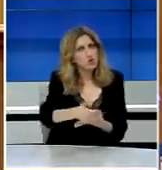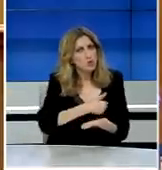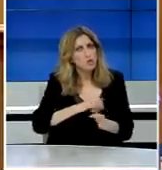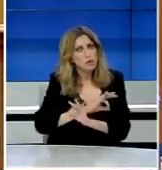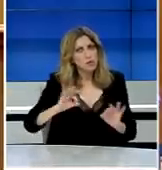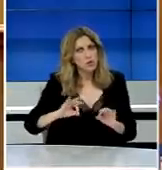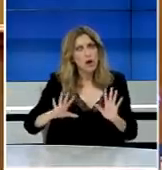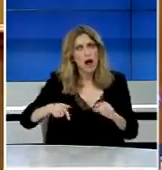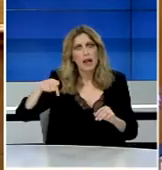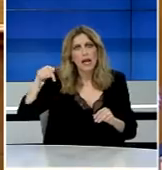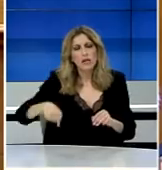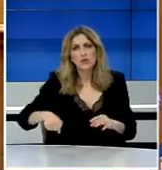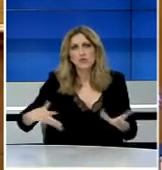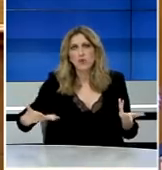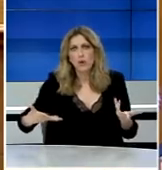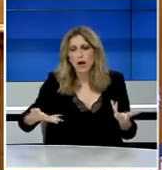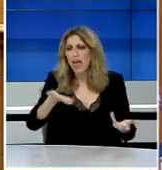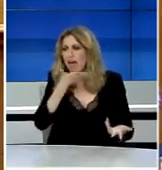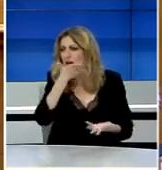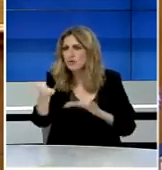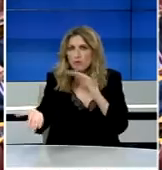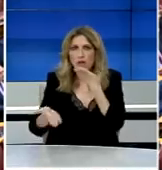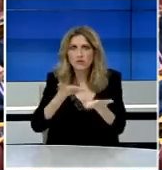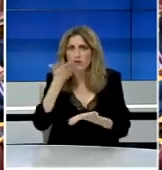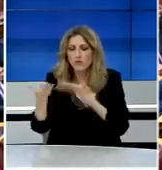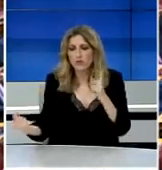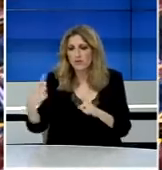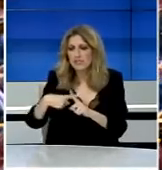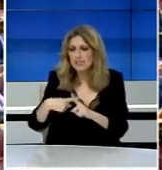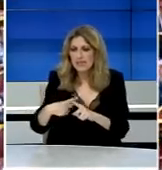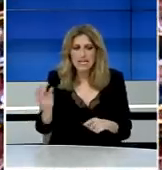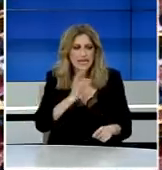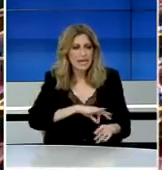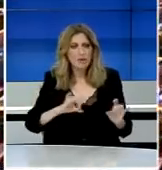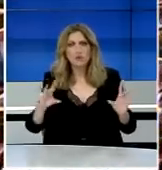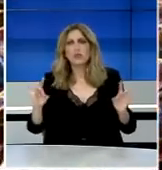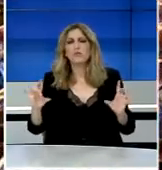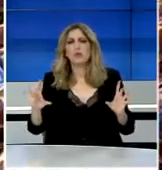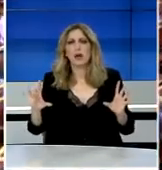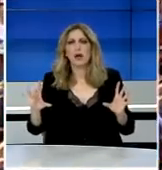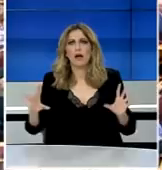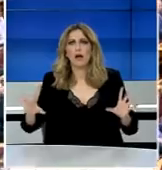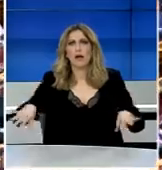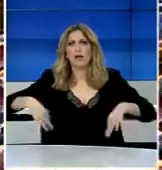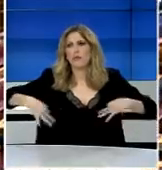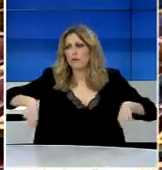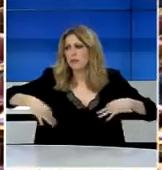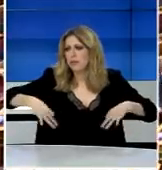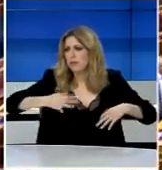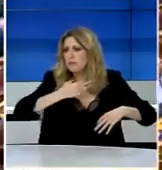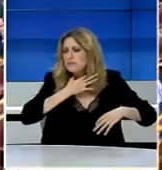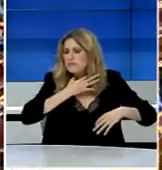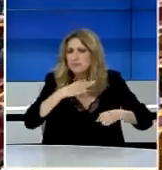εισόδημα αυτό να βυθίζεται, να κατακριμνίζεται. Και είναι σε απόγνωση. Και γι' αυτό λέμε, σε αυτή την ομπρέλα,